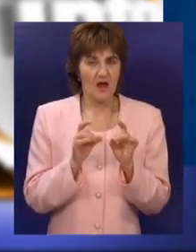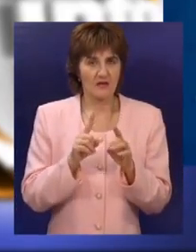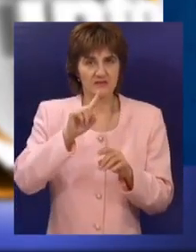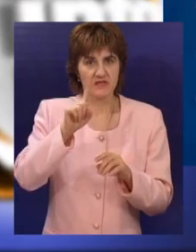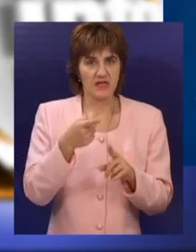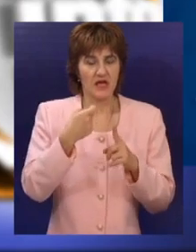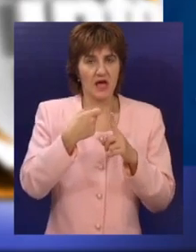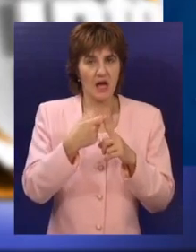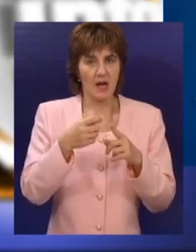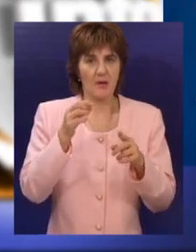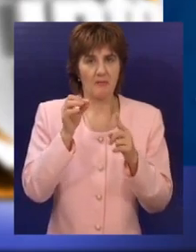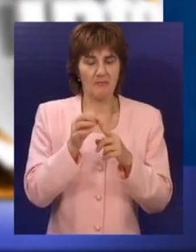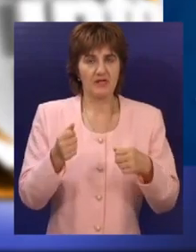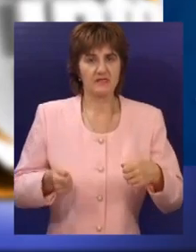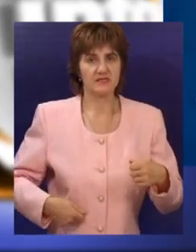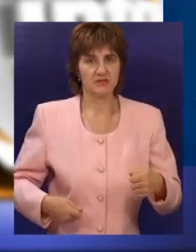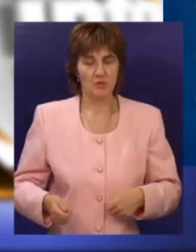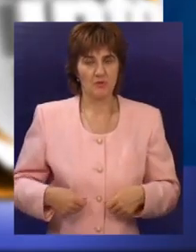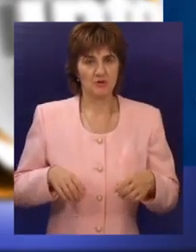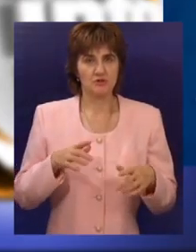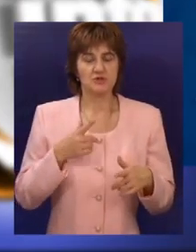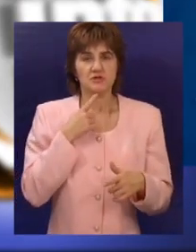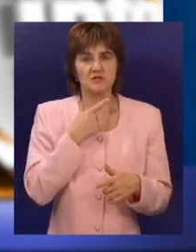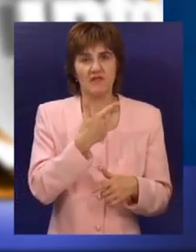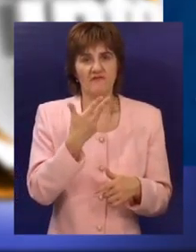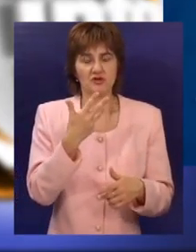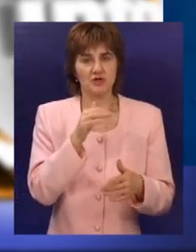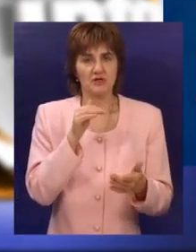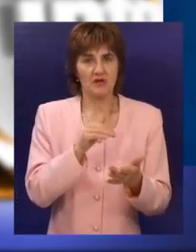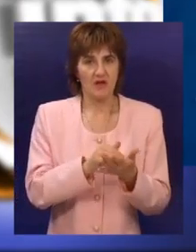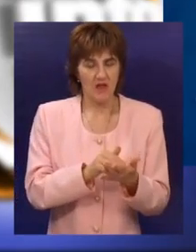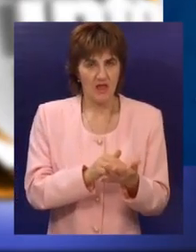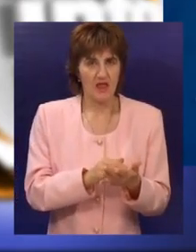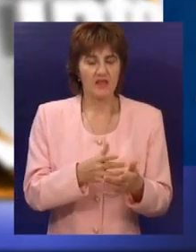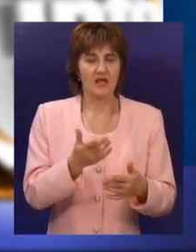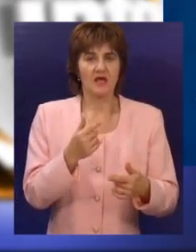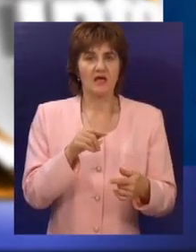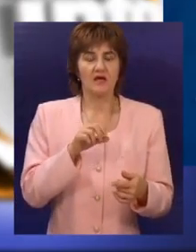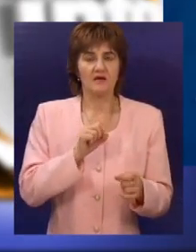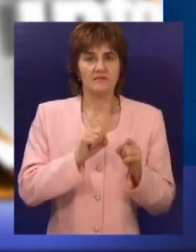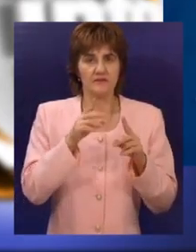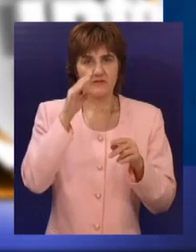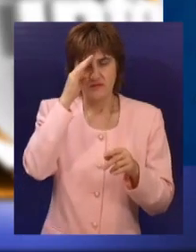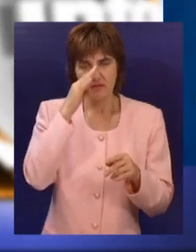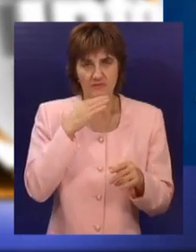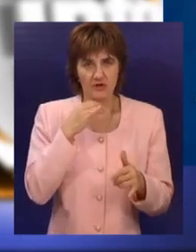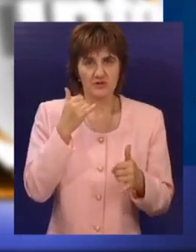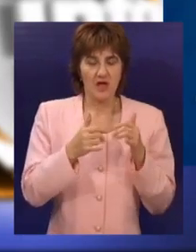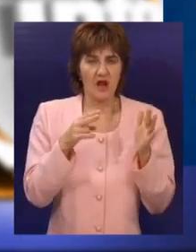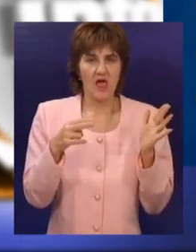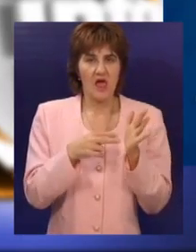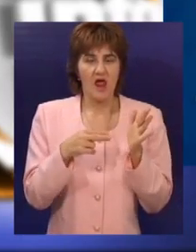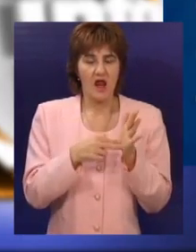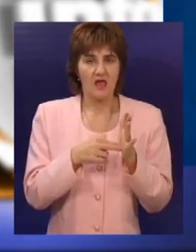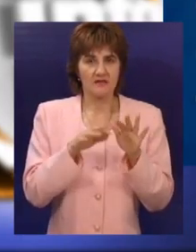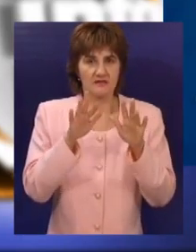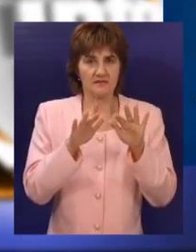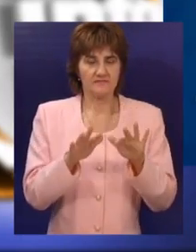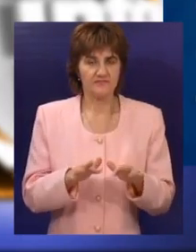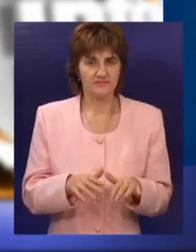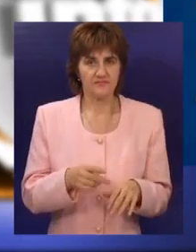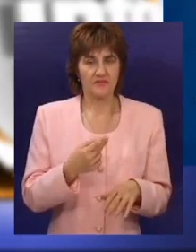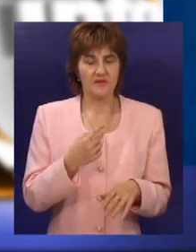na adresu JKP Subotičke pijace 24.000 Subotica Đure Đakovića 23/1 ili elektronskim